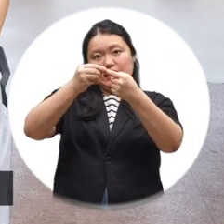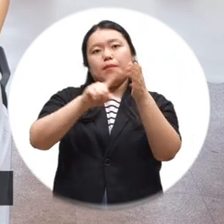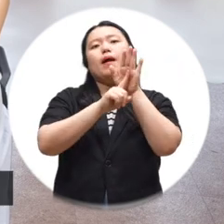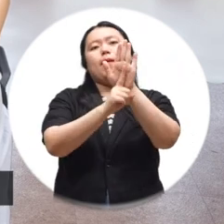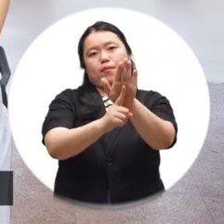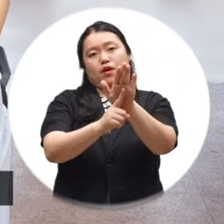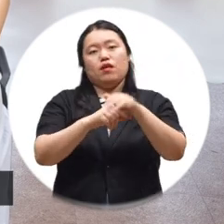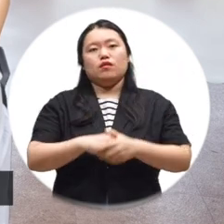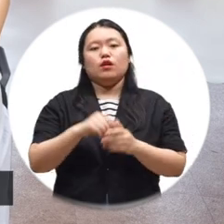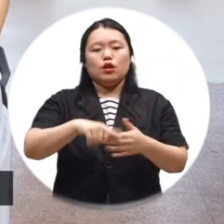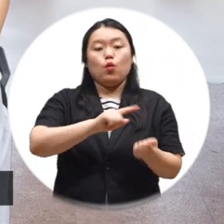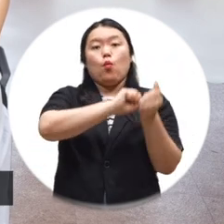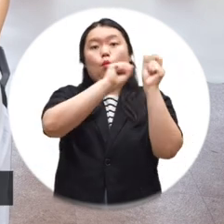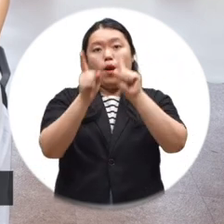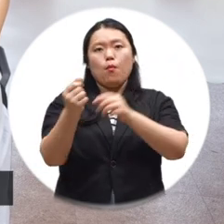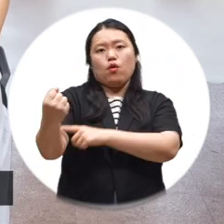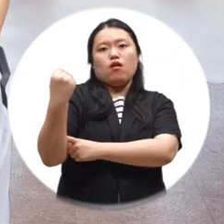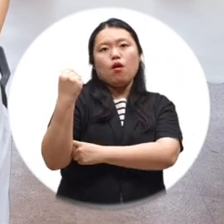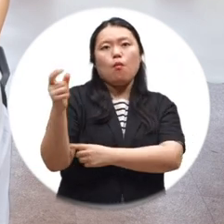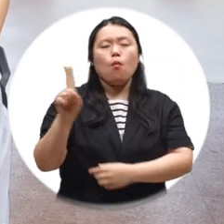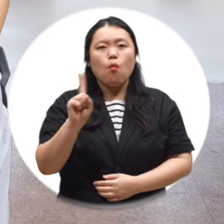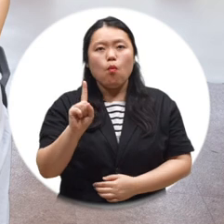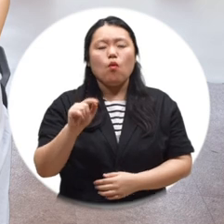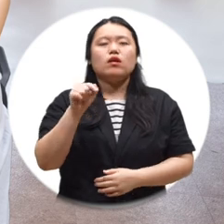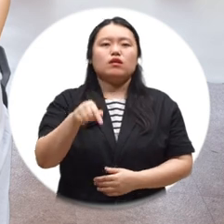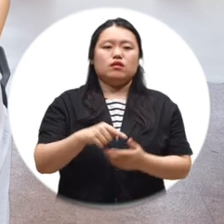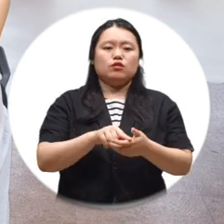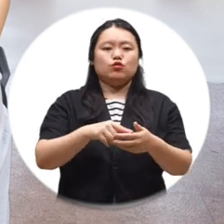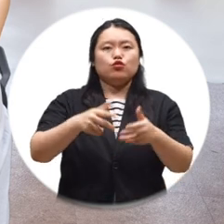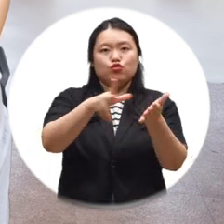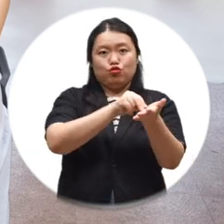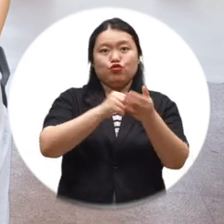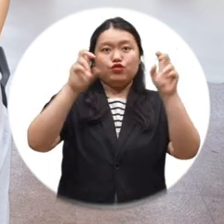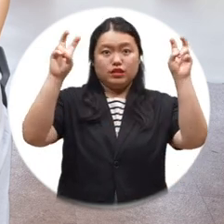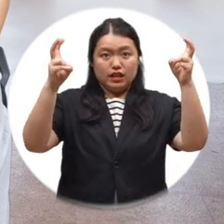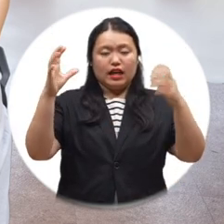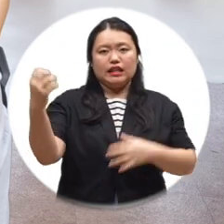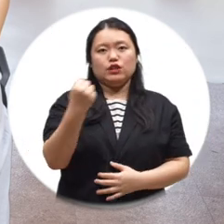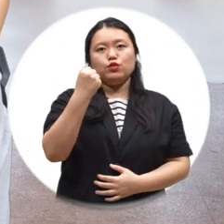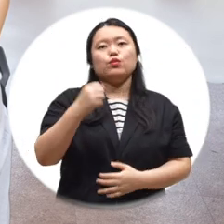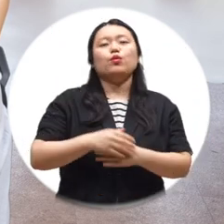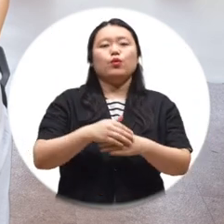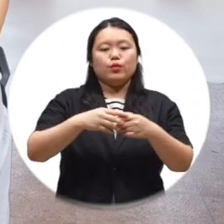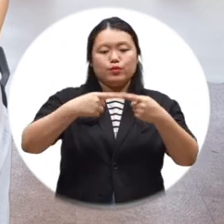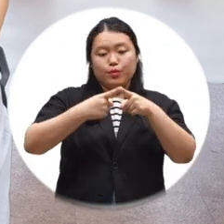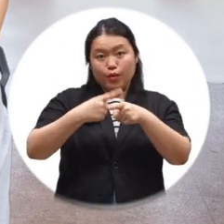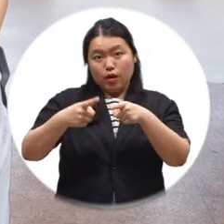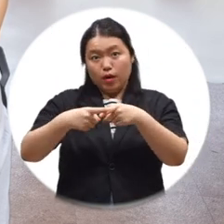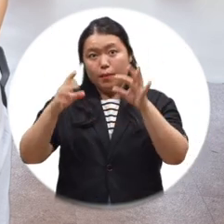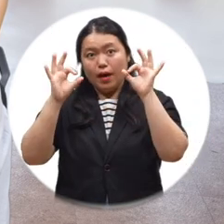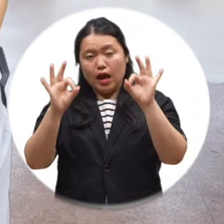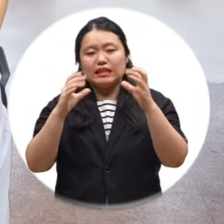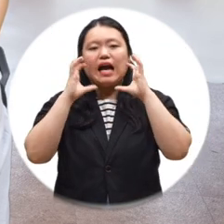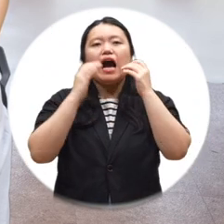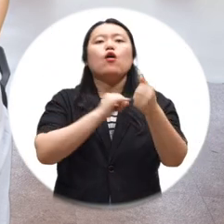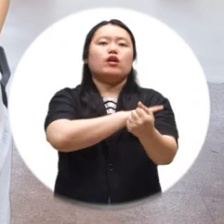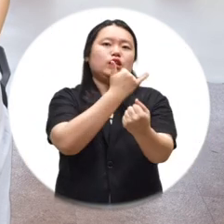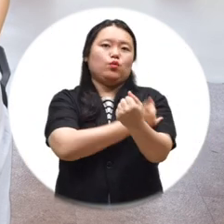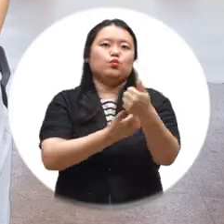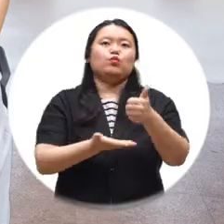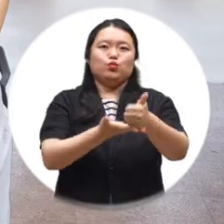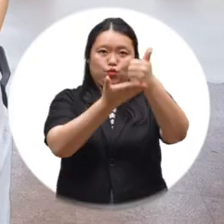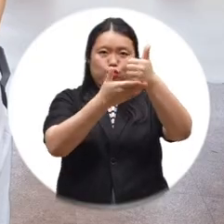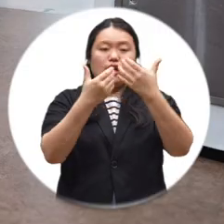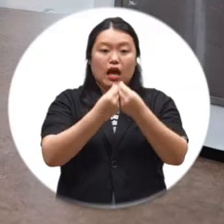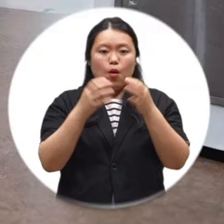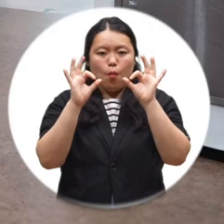지방자치, 회복력이라는 주제에 따라 시흥시는 시민 목소리로 시작된 아동 인권 존중 사례로 최우수상을